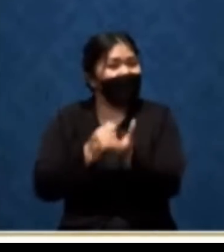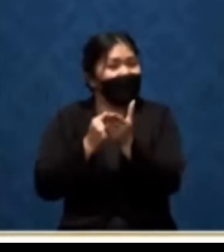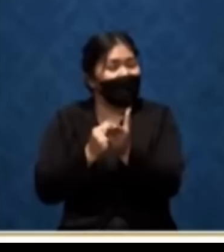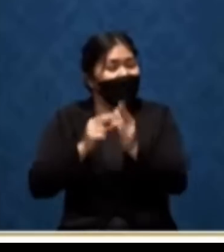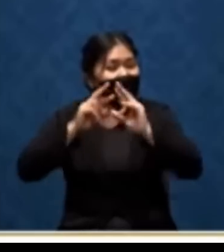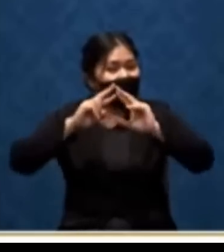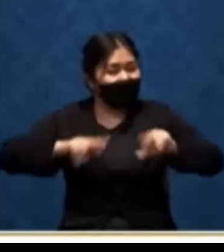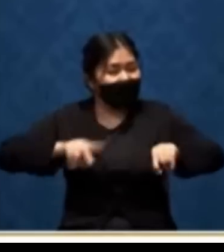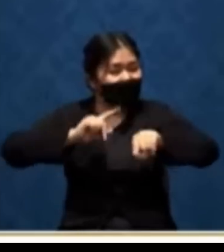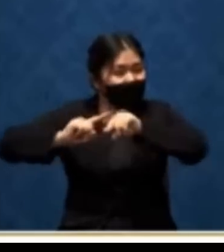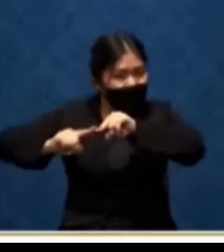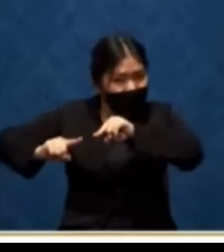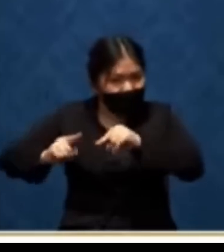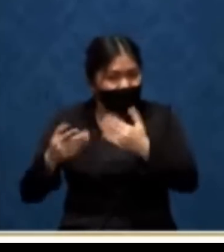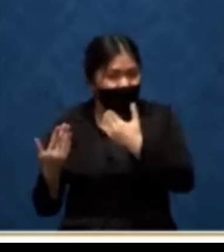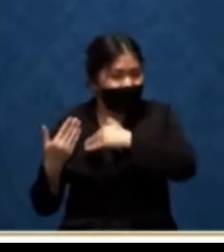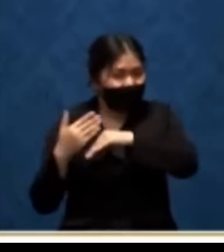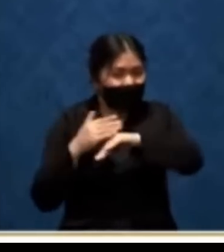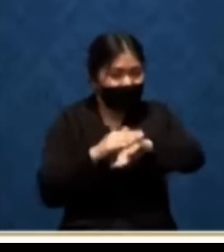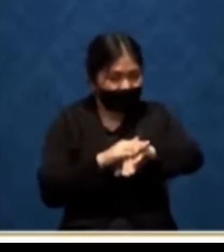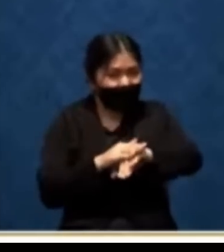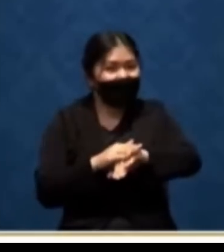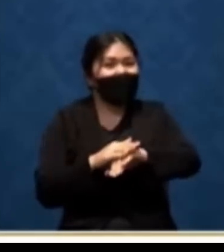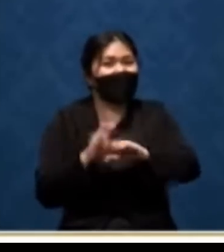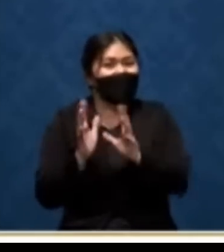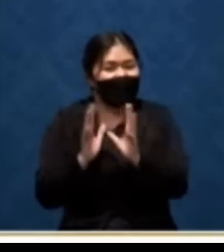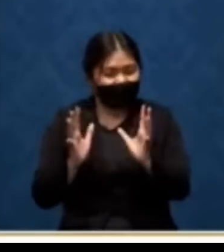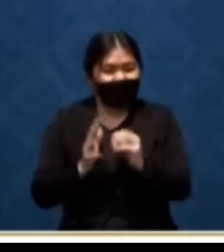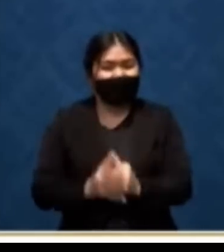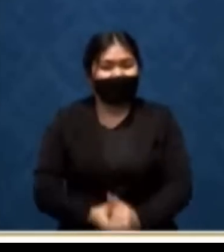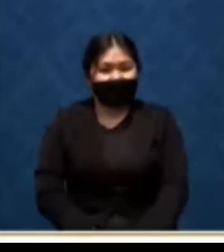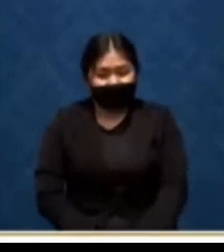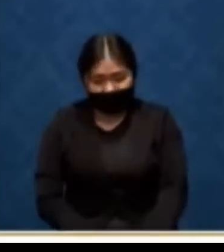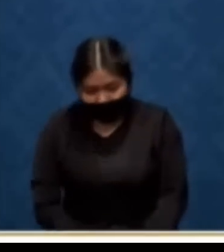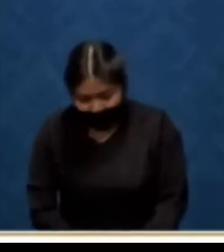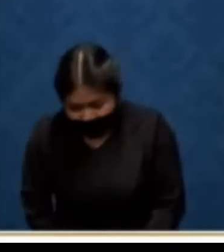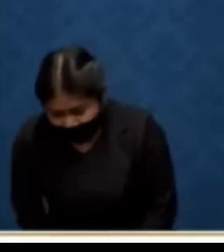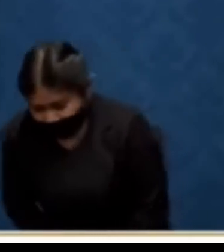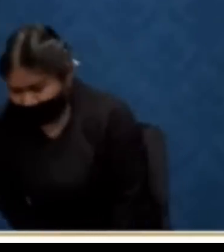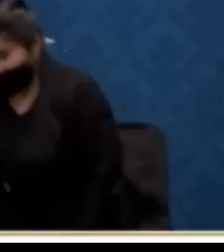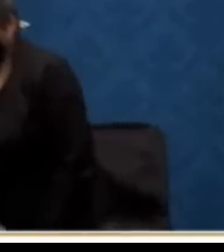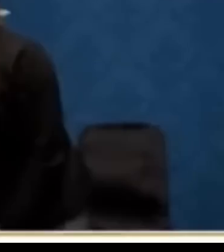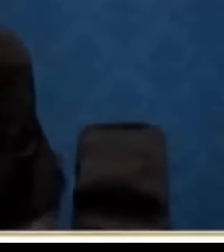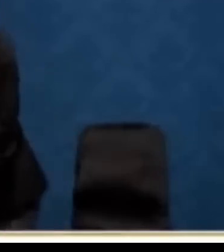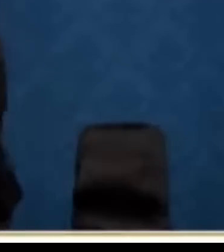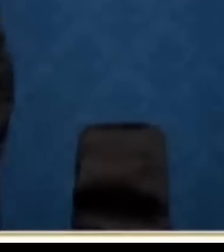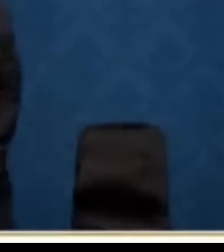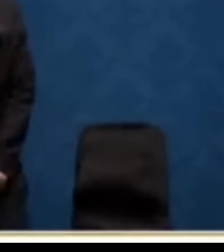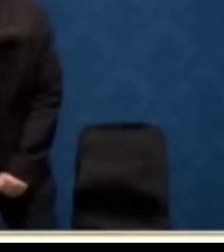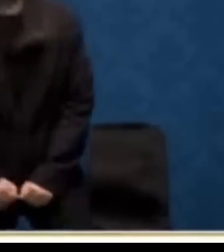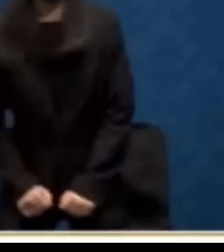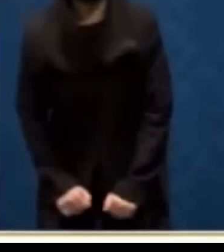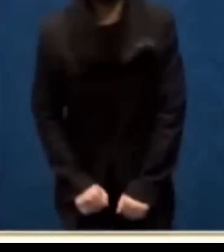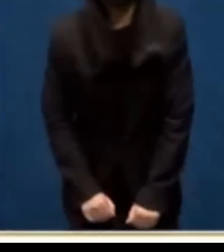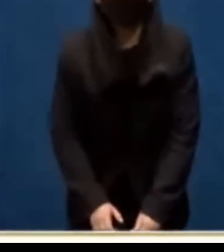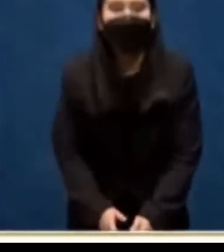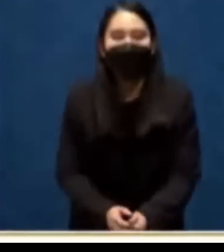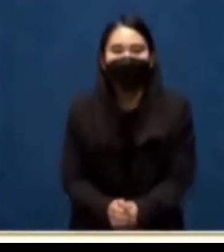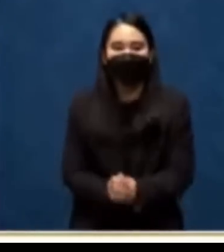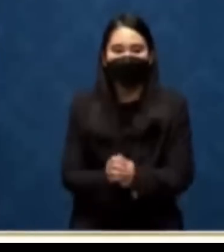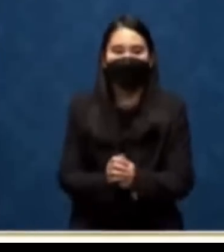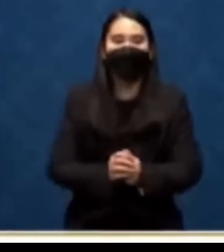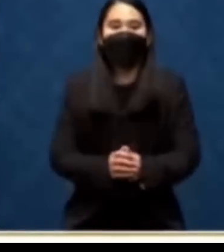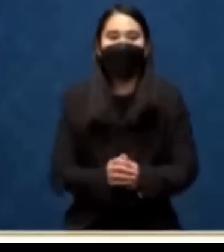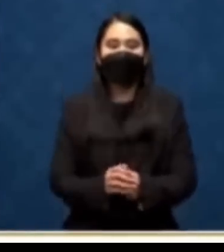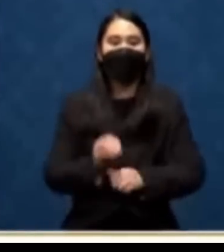างร้านเทาให้เข้ามากันได้มากขนาดนี้แต่ท่านประธานครับหยูซินฉีไม่ได้หยุ